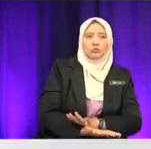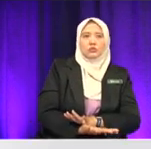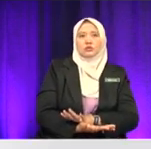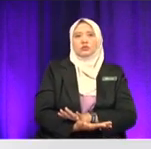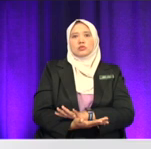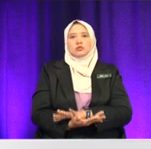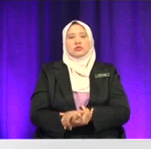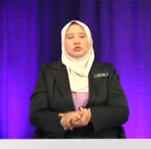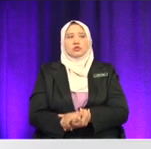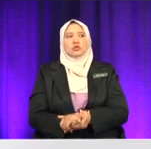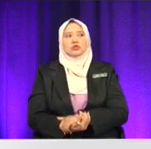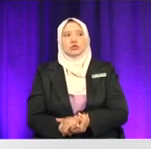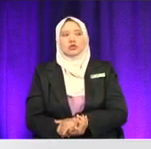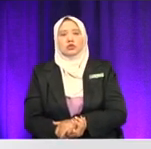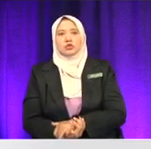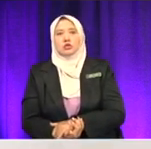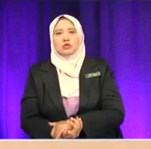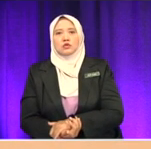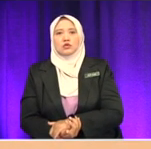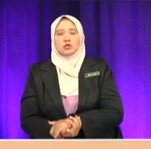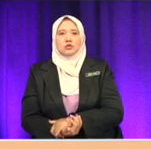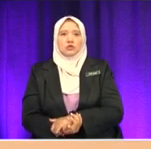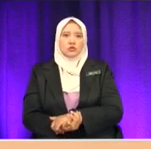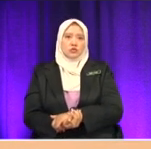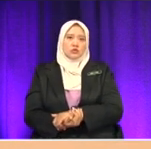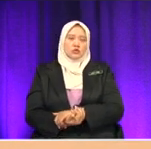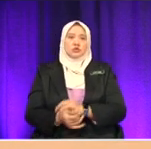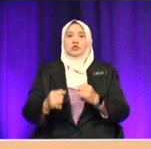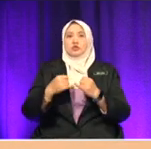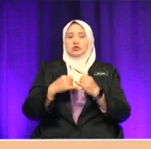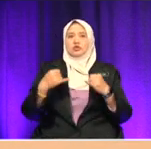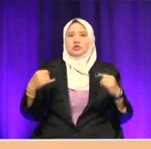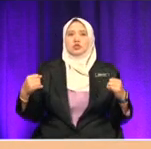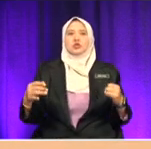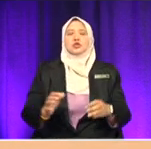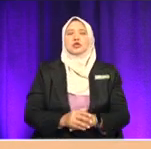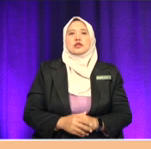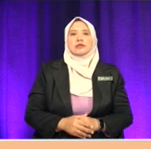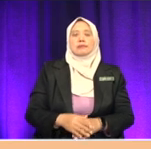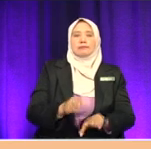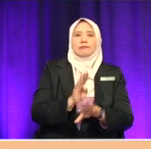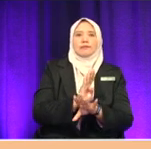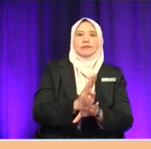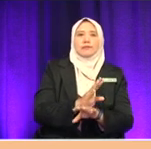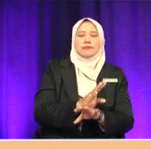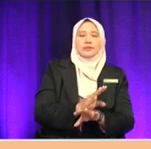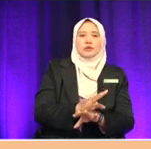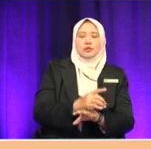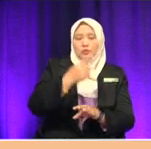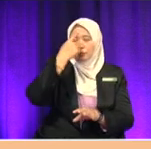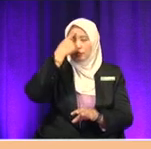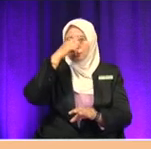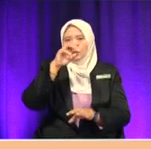persekitaran. Okey, betul Abbas. Kita boleh letak jenis bakteria, suhu persekitaran untuk dimalarkan. Dan sebenarnya,